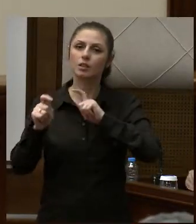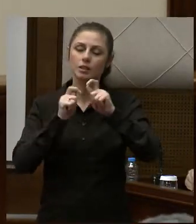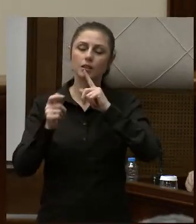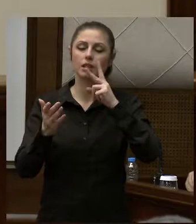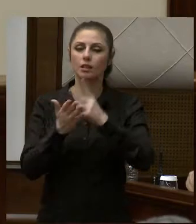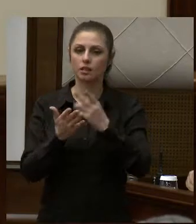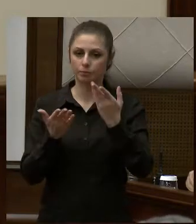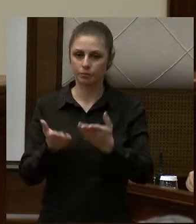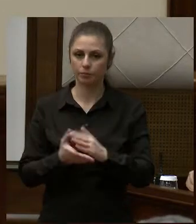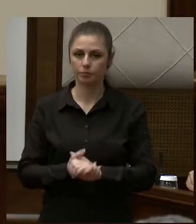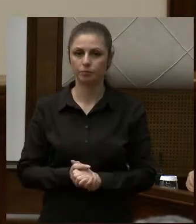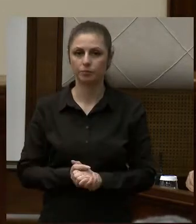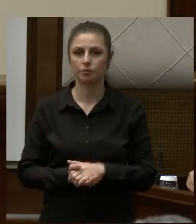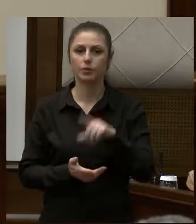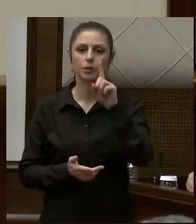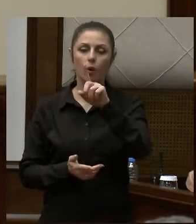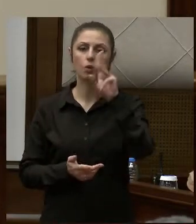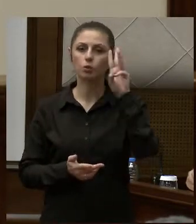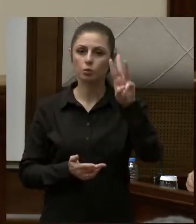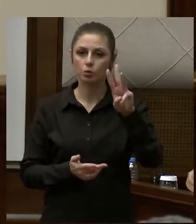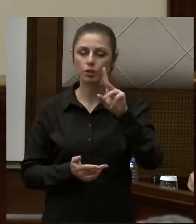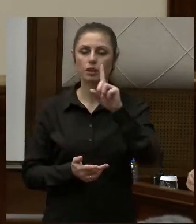ve karara bağlanması. 13.